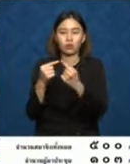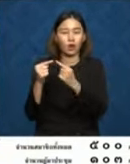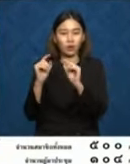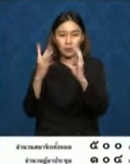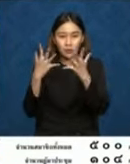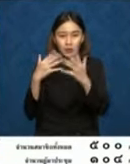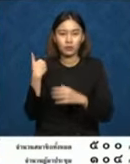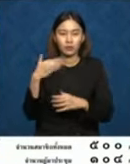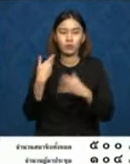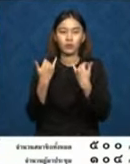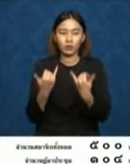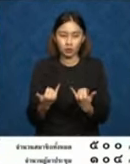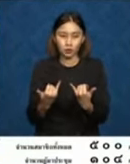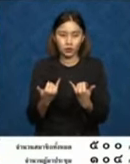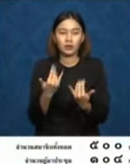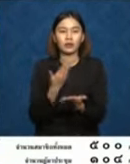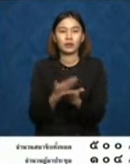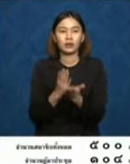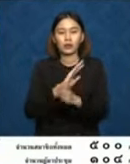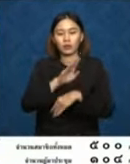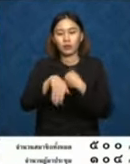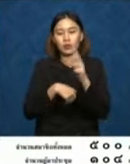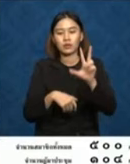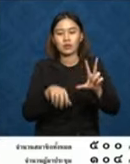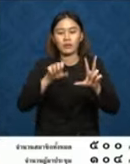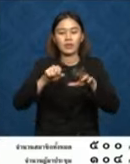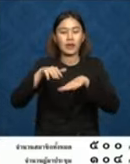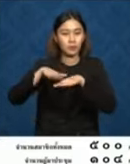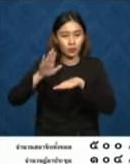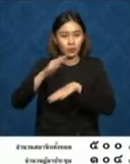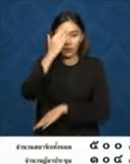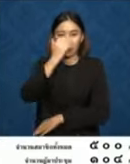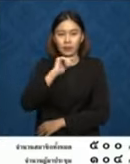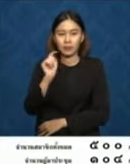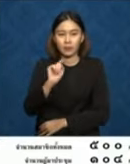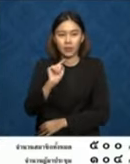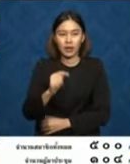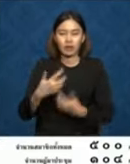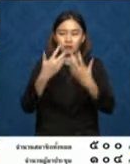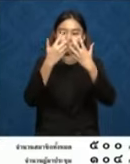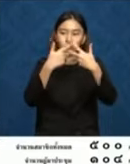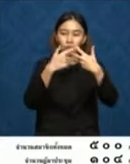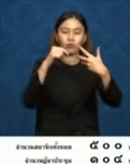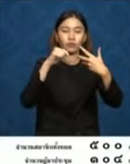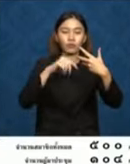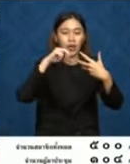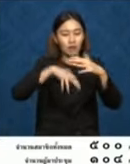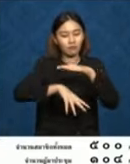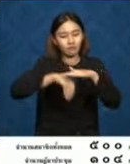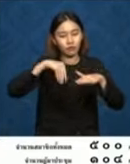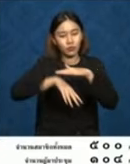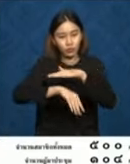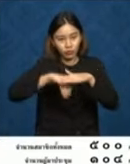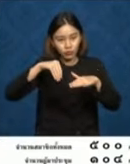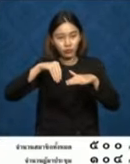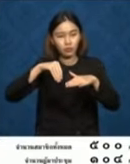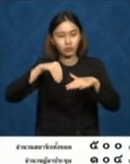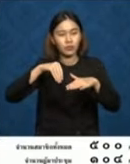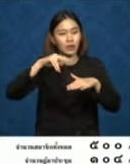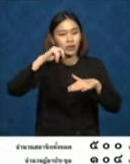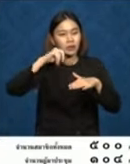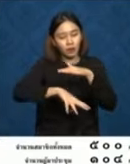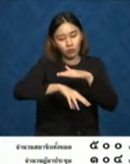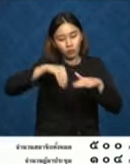จุบันเป็นเงินจำนวน 300,000 กว่าบาทนะคะเนื่องจากเครื่องสูบน้ำบาดาลทำหน้าที่สูบน้ำขึ้นม